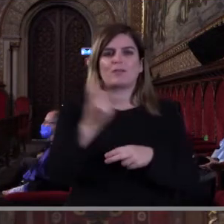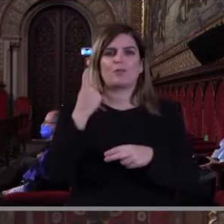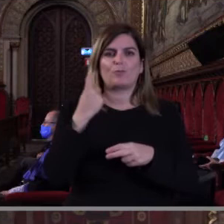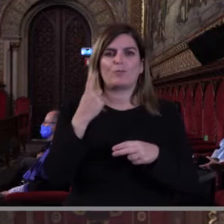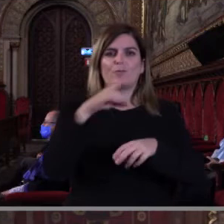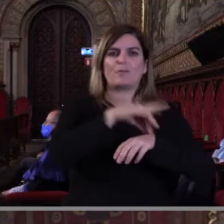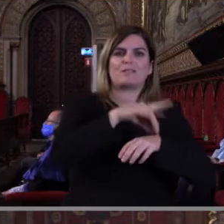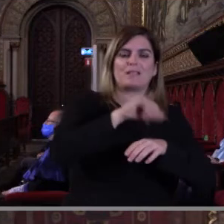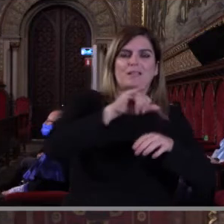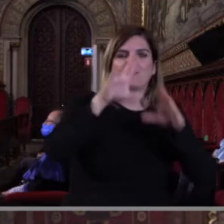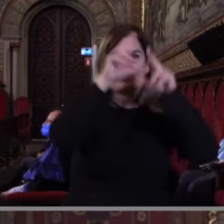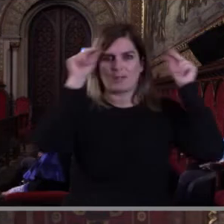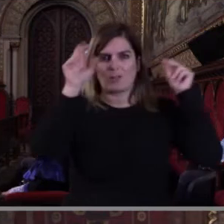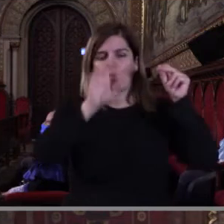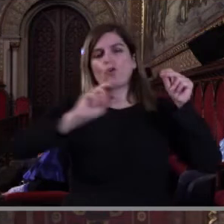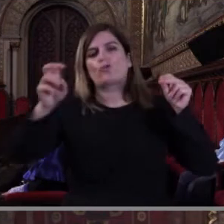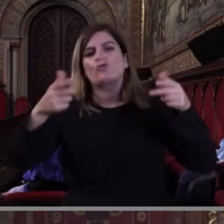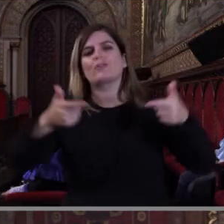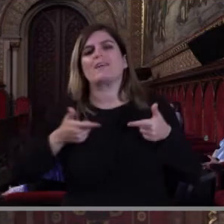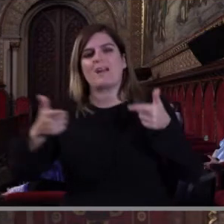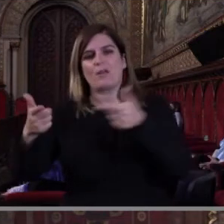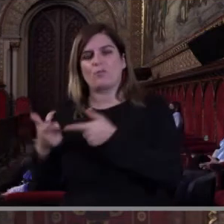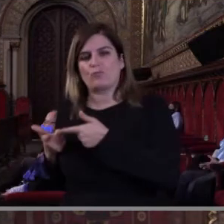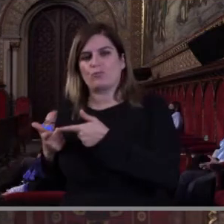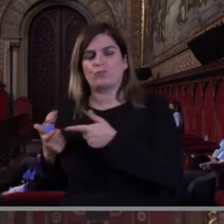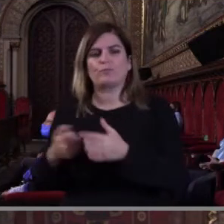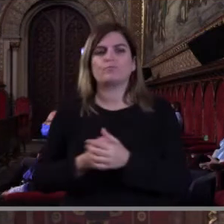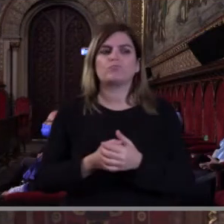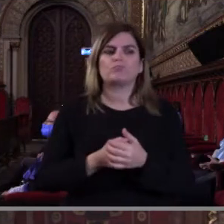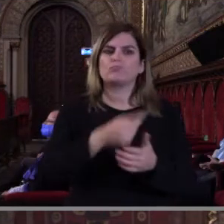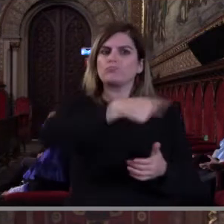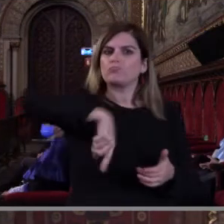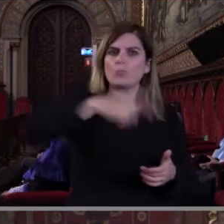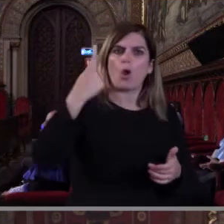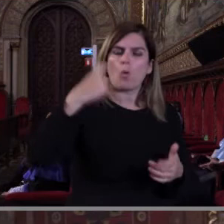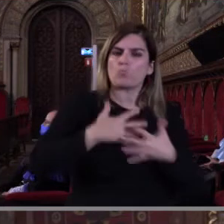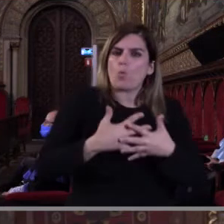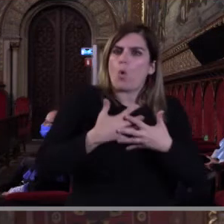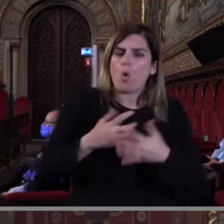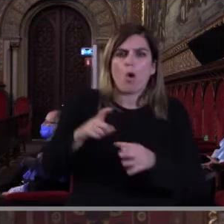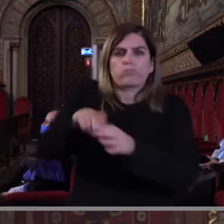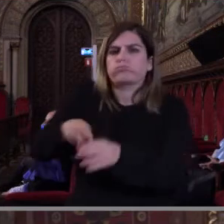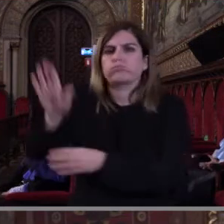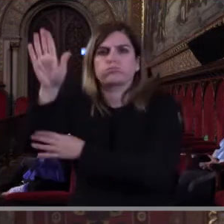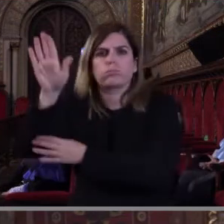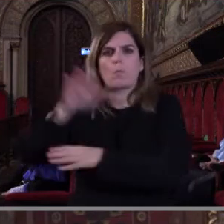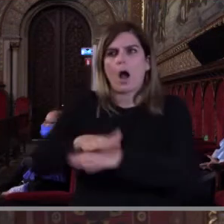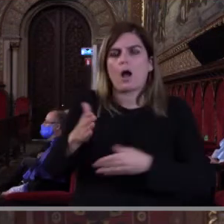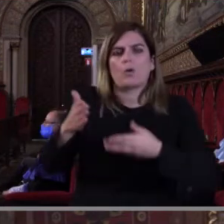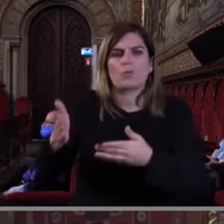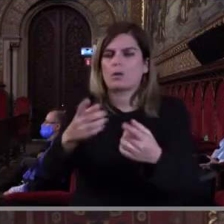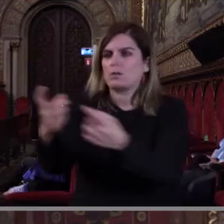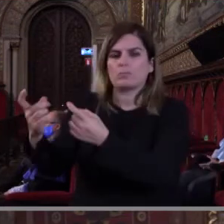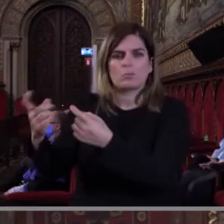Medicina i d'Infermeria i d'altres graus de la nostra universitat. Es van presentar ràpidament com a voluntaris per ajudar en diferents